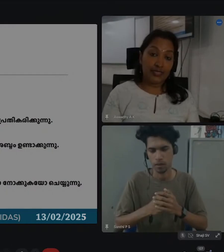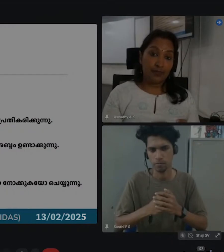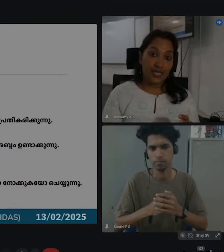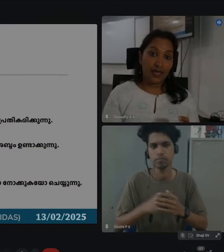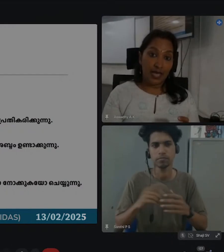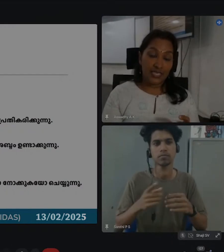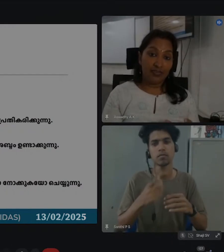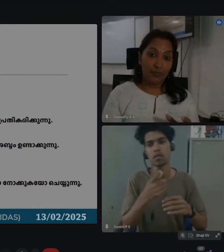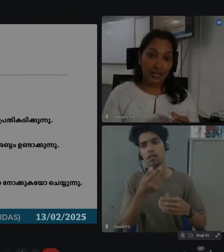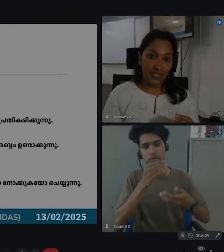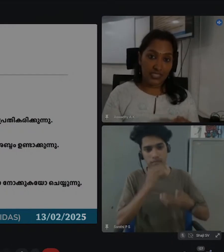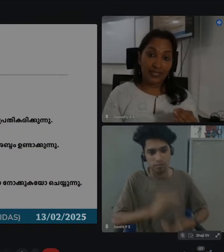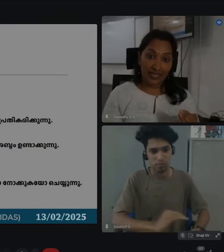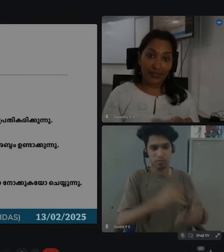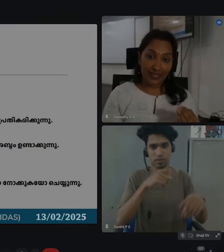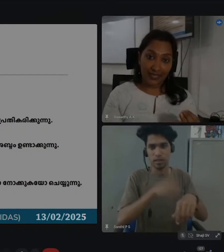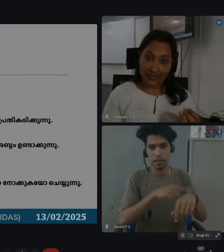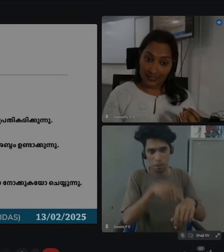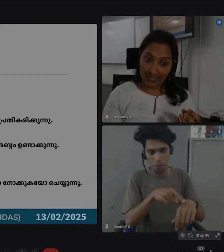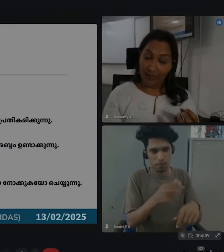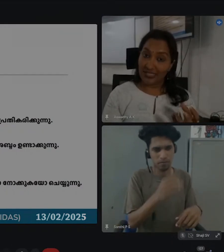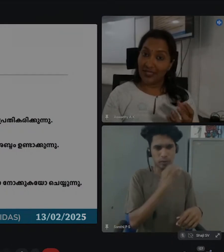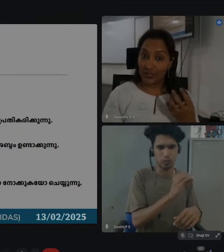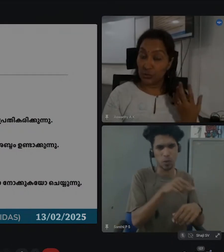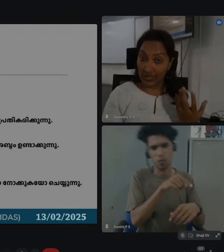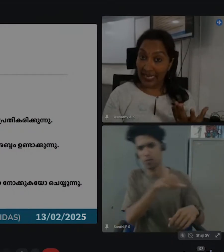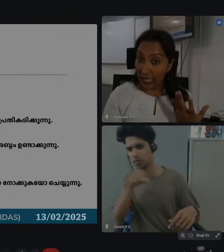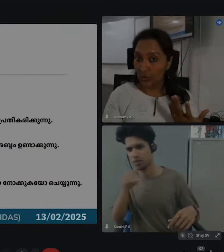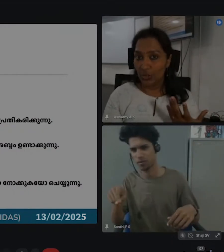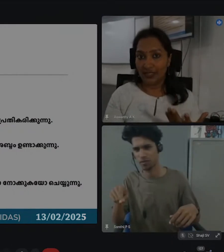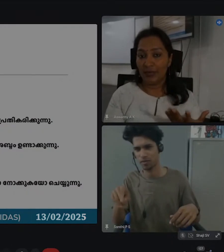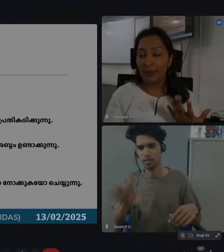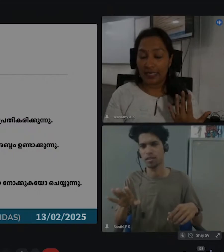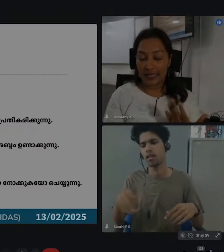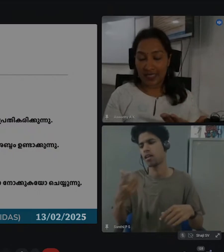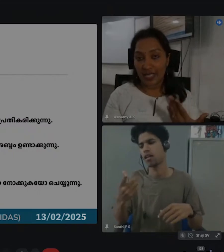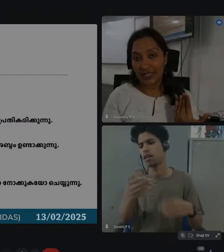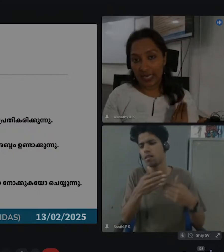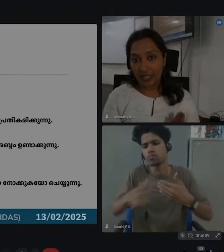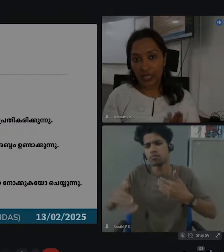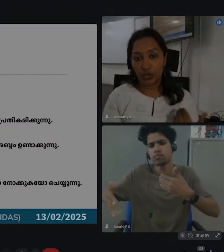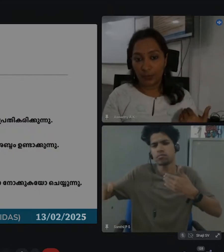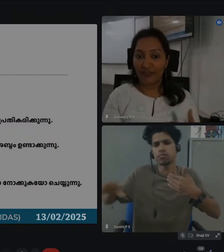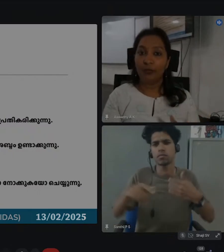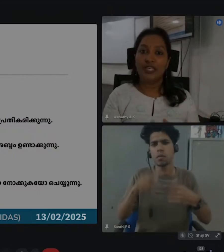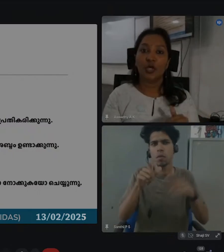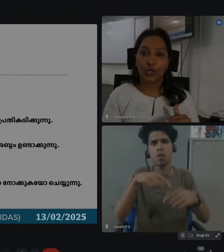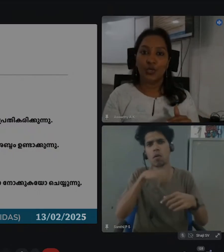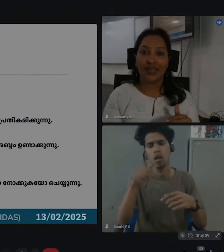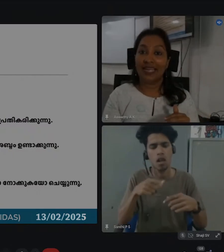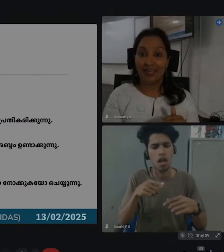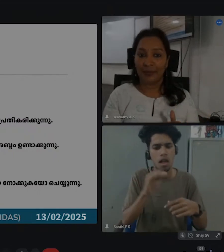തന്നെ ആശയവിനിമയ ശേഷി പതുക്കെ ഡെവലപ്പ് ചെയ്ത് കുഞ്ഞുങ്ങൾ കേൾക്കുന്നുണ്ട്, നമ്മൾ സംസാരിക്കുന്നതെല്ലാം കേൾക്കുന്നുണ്ട്. അപ്പൊ അവിടെ